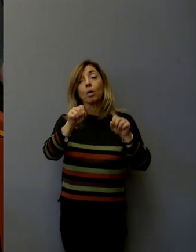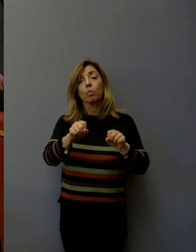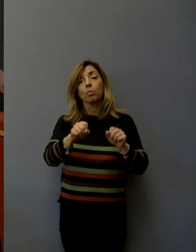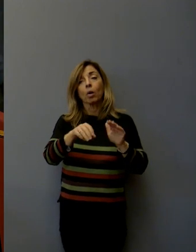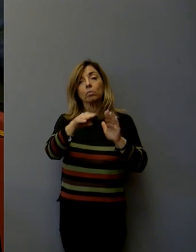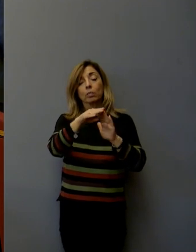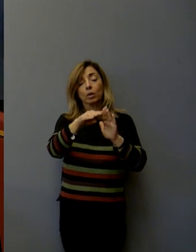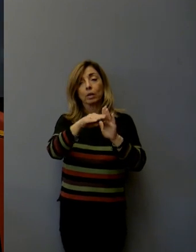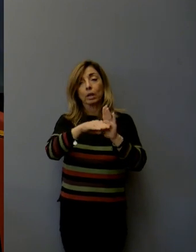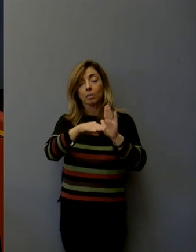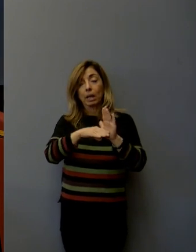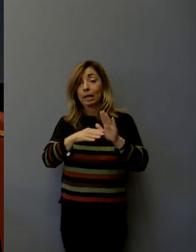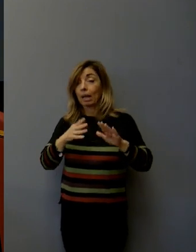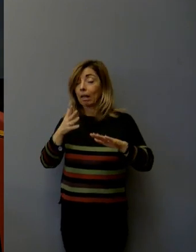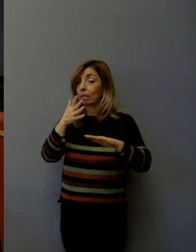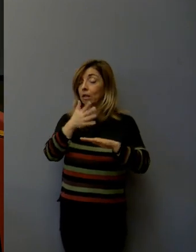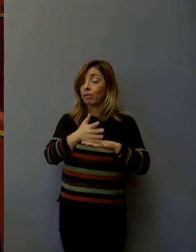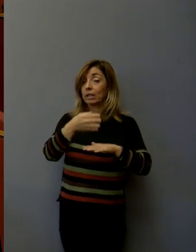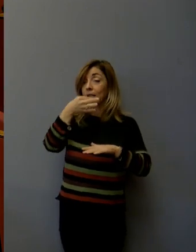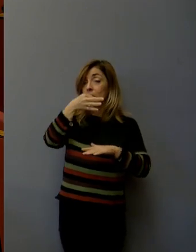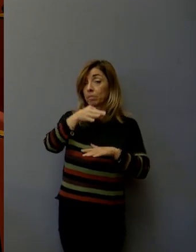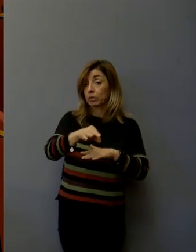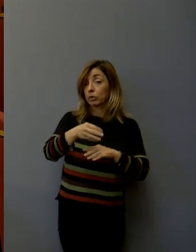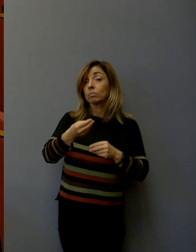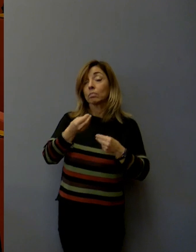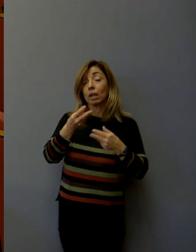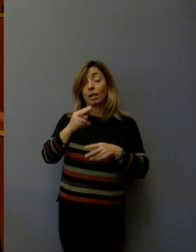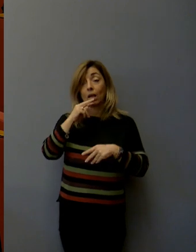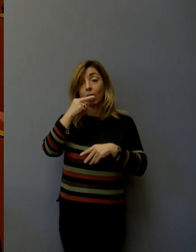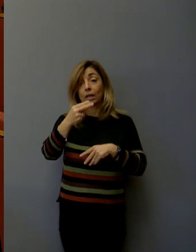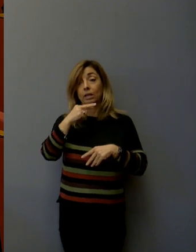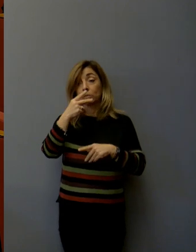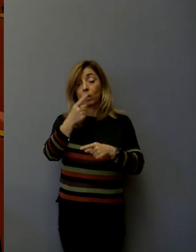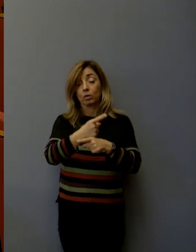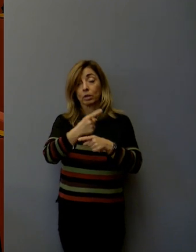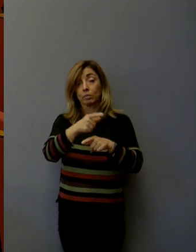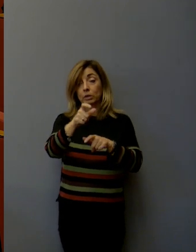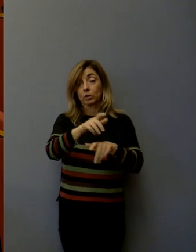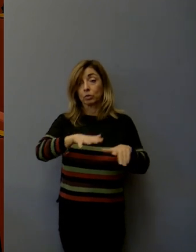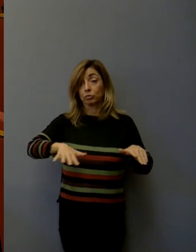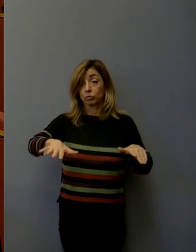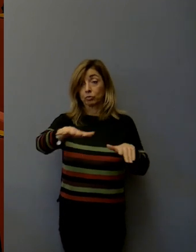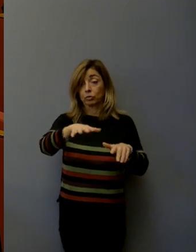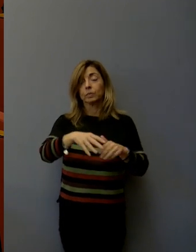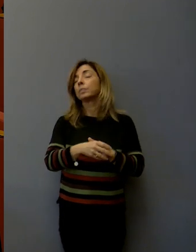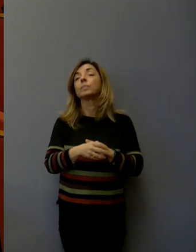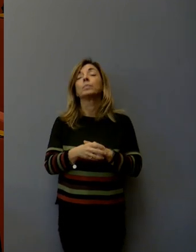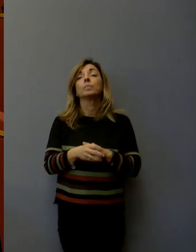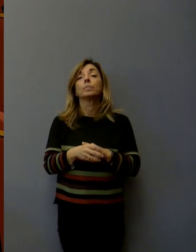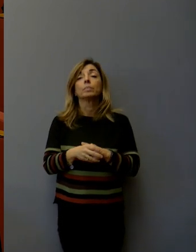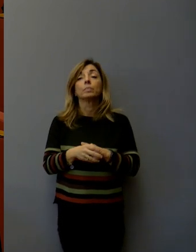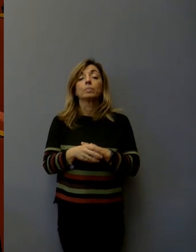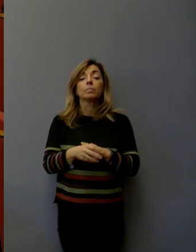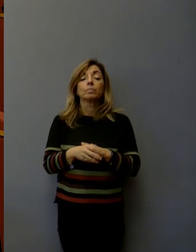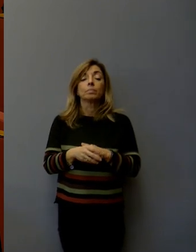che servono anche un po' per risposta a quelle che sono le esigenze per cui anche